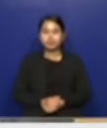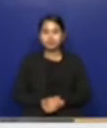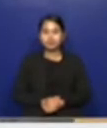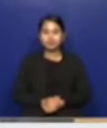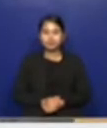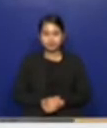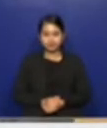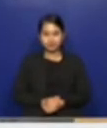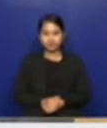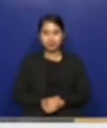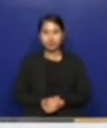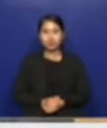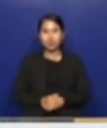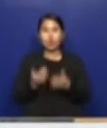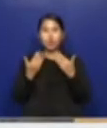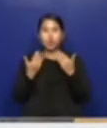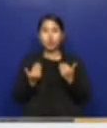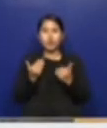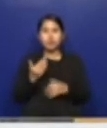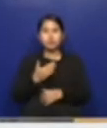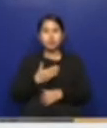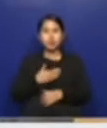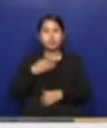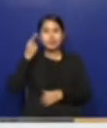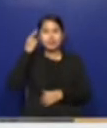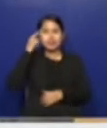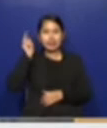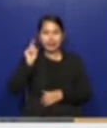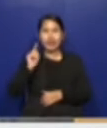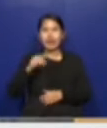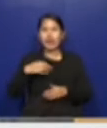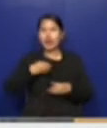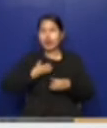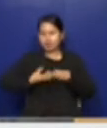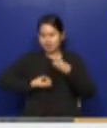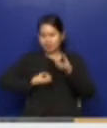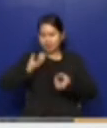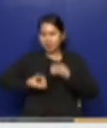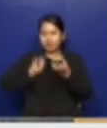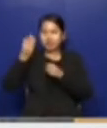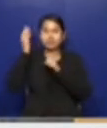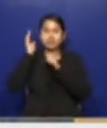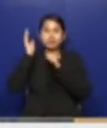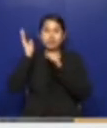ขออนุญาตแสดงความคิดเห็นอภิปราย